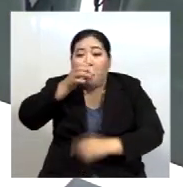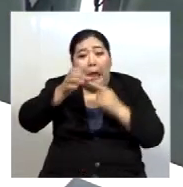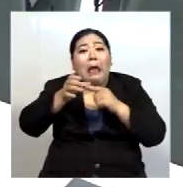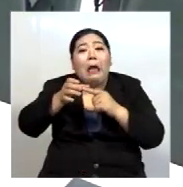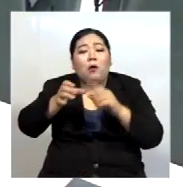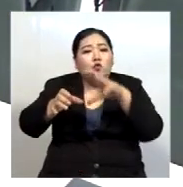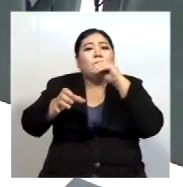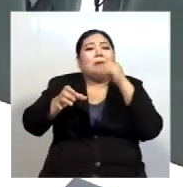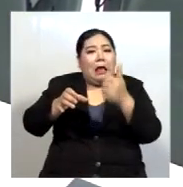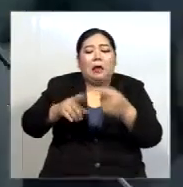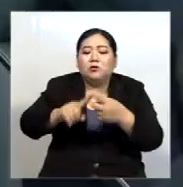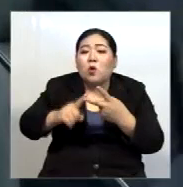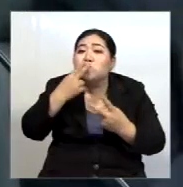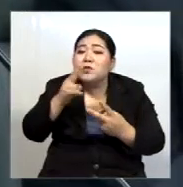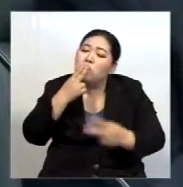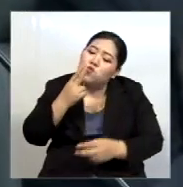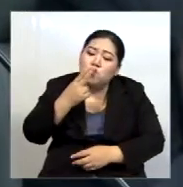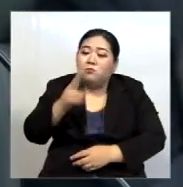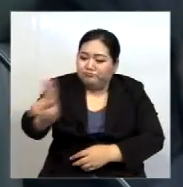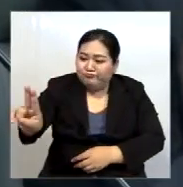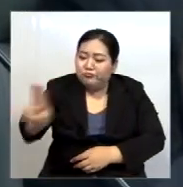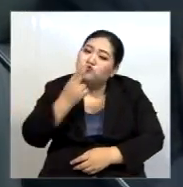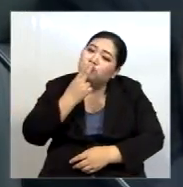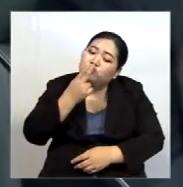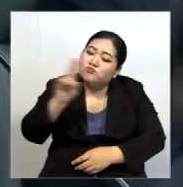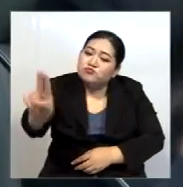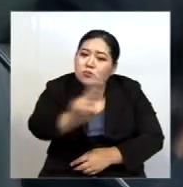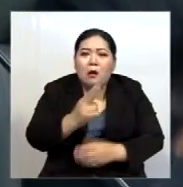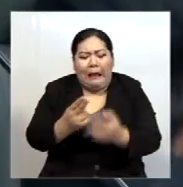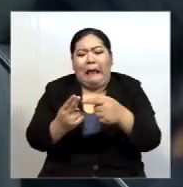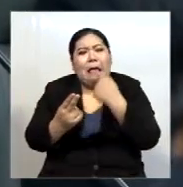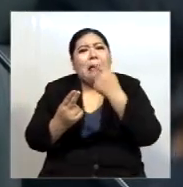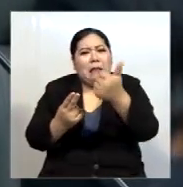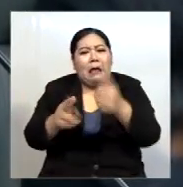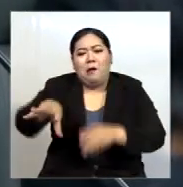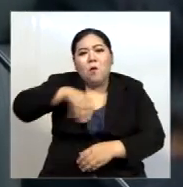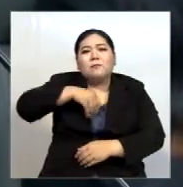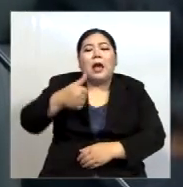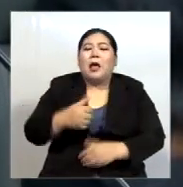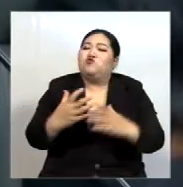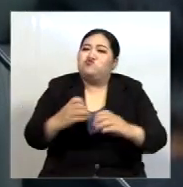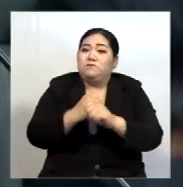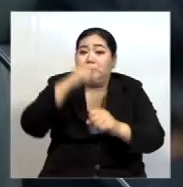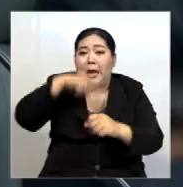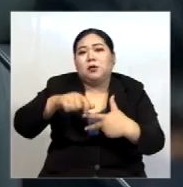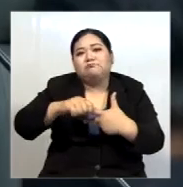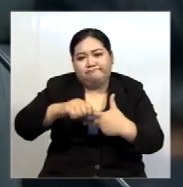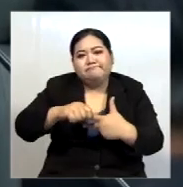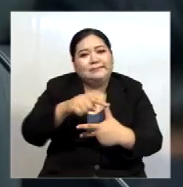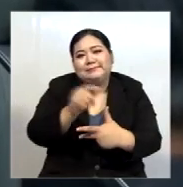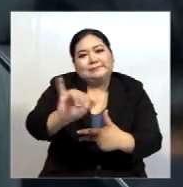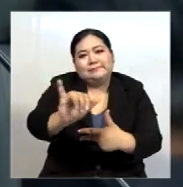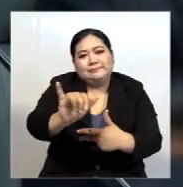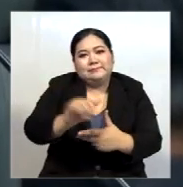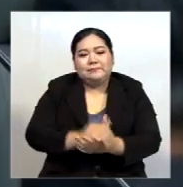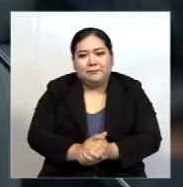ของบุหรี่ทำให้เรื่องของโรคตรงนี้พบว่ายังสามารถคุมได้และยังคงยืนยันว่าตอนนี้ไทยเรายังอยู่ในระยะที่2นะครับ